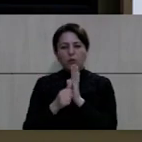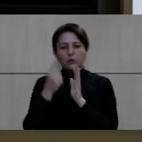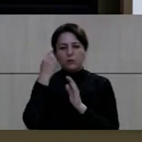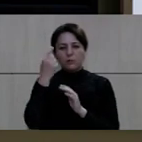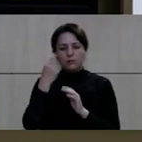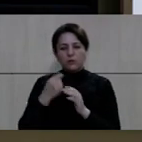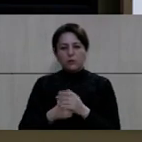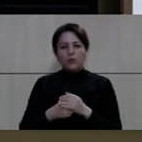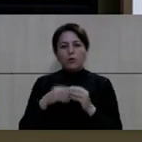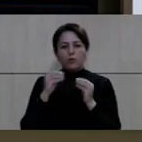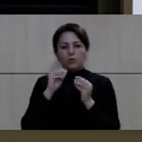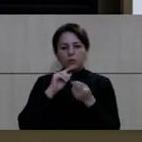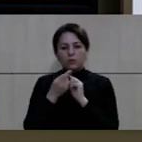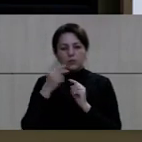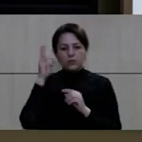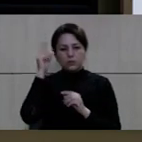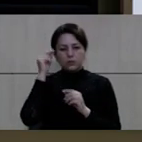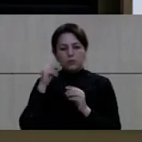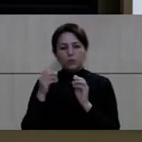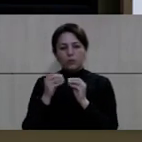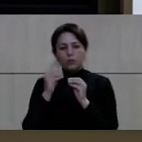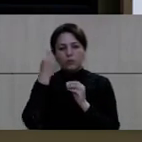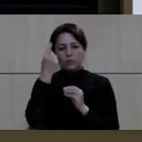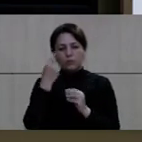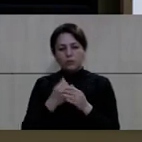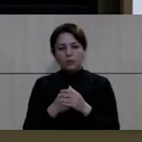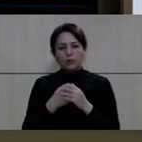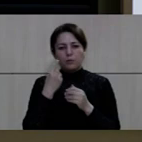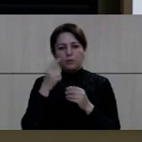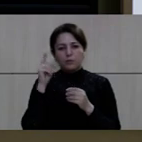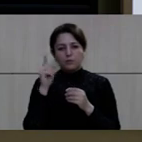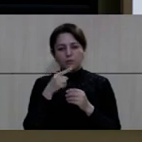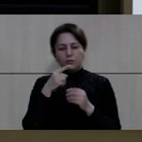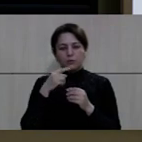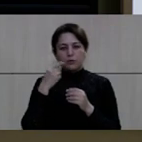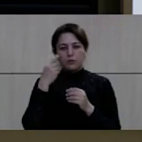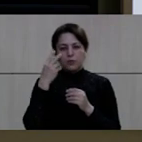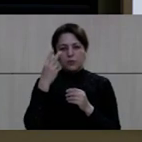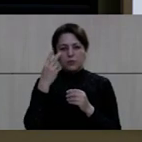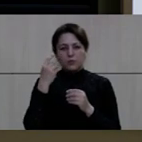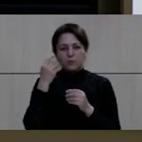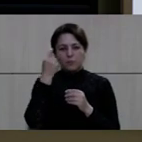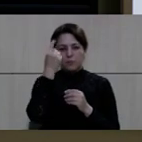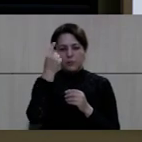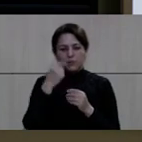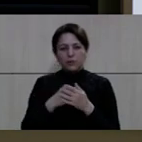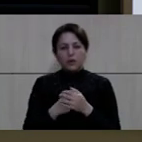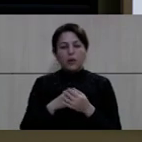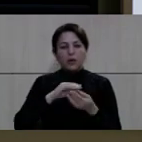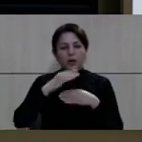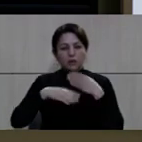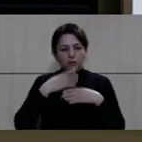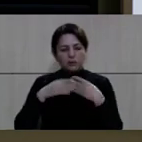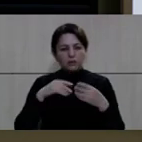esa 10 dan 1. Keyingisi 1/2 dan 1. Aralash songa teskari sonni qanday